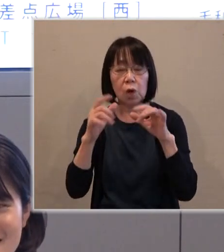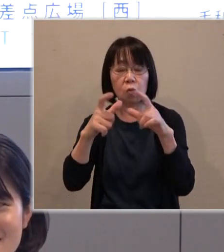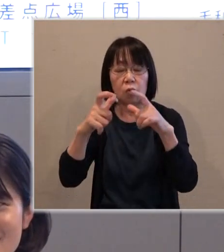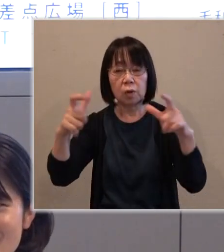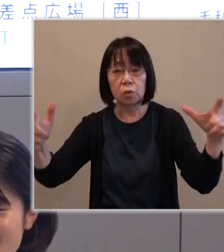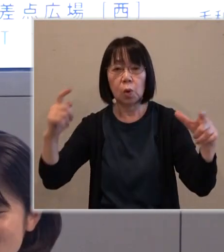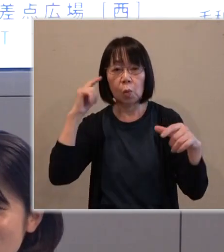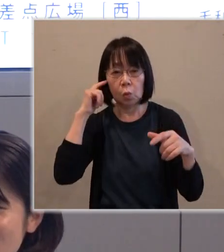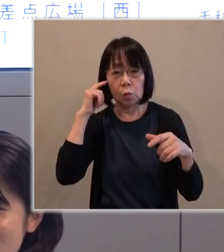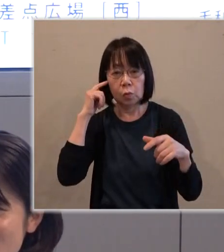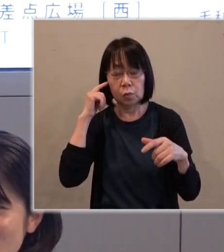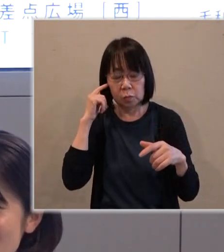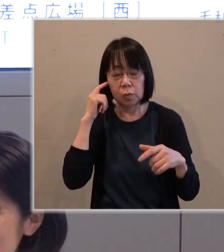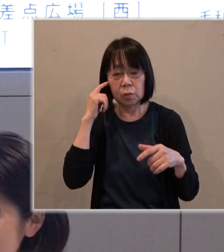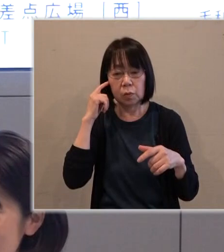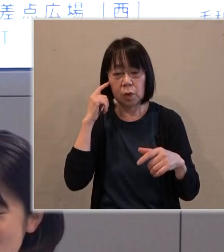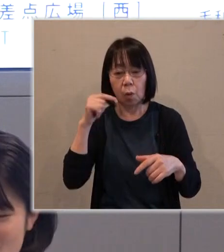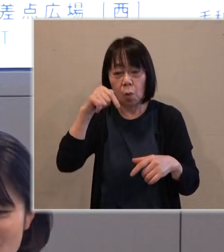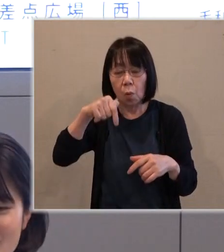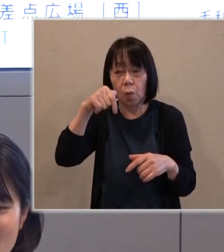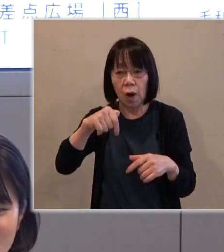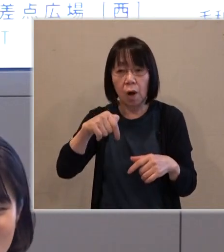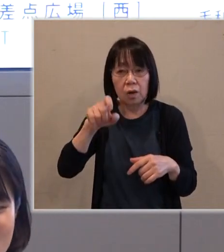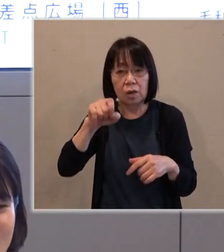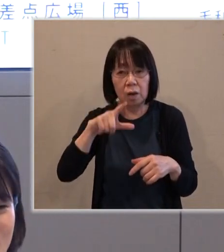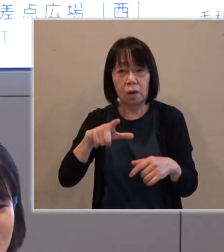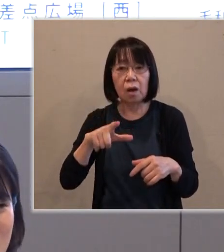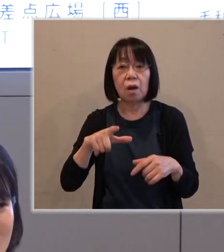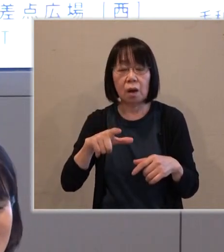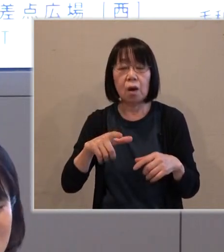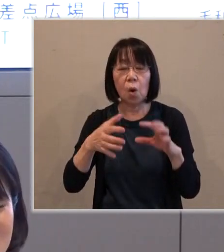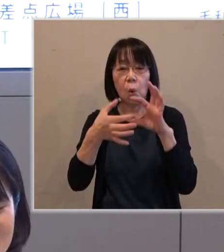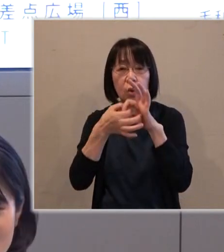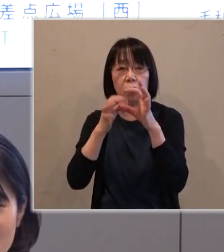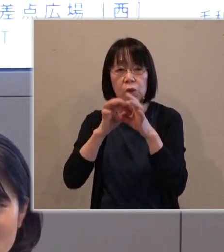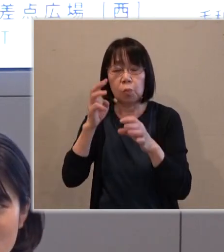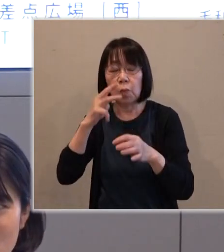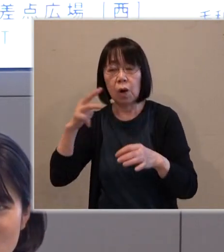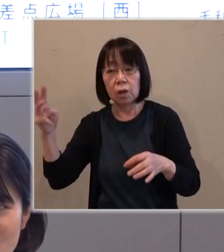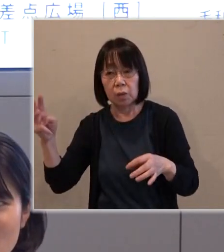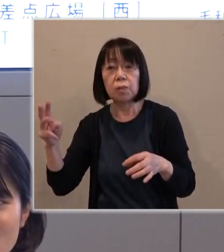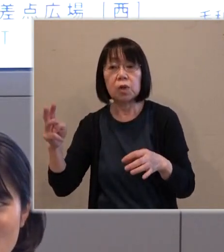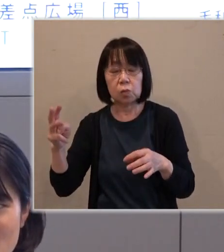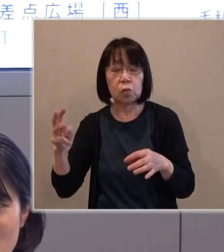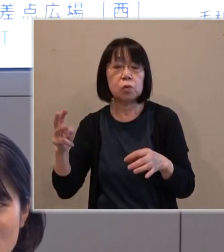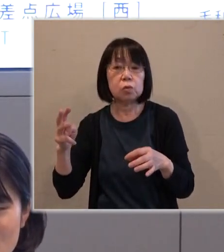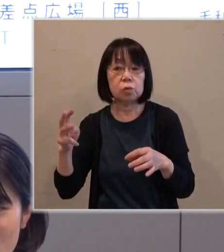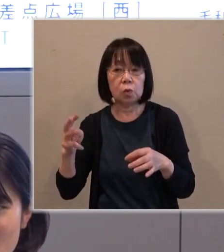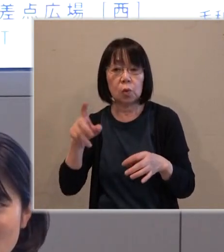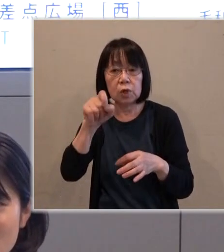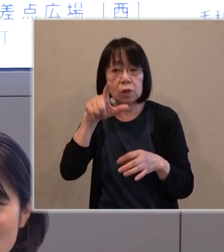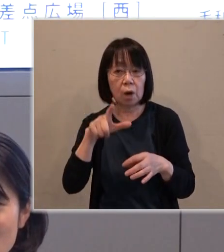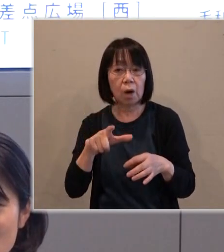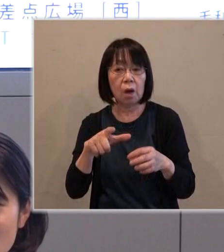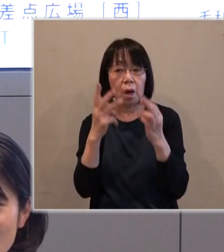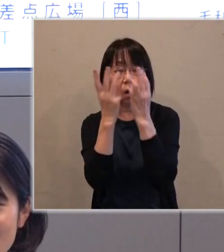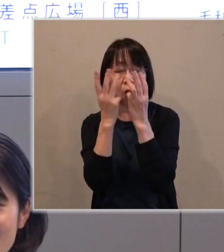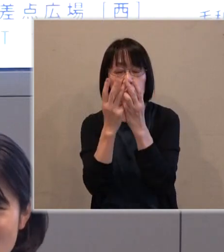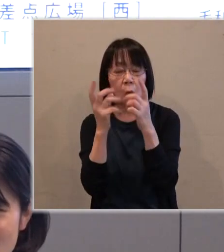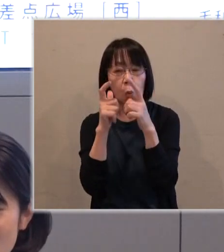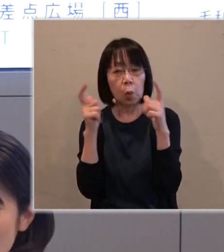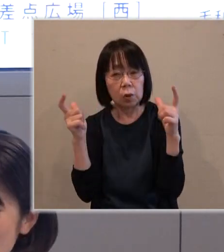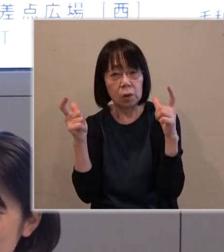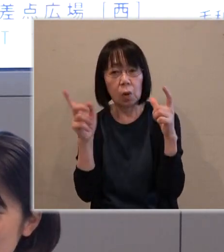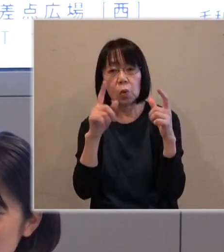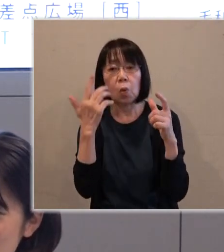きっかけなんじゃないかな、その数として増えるかどうかがみんなが見えるぐらいの数になるには、そのき